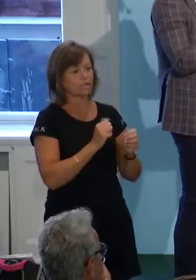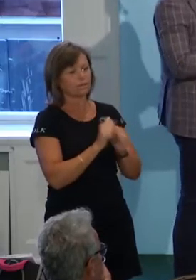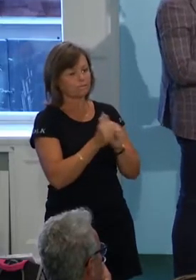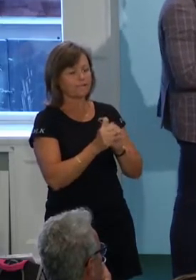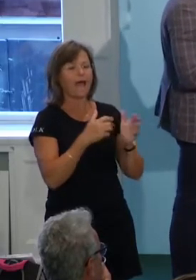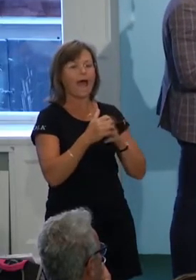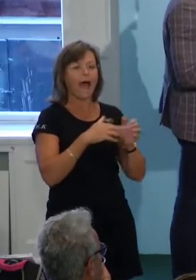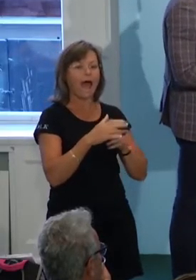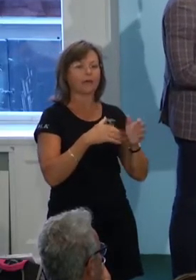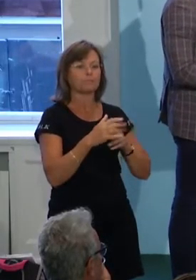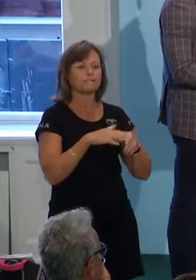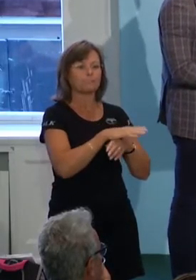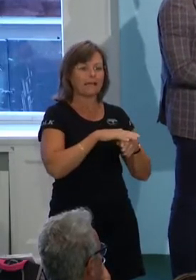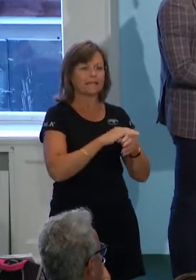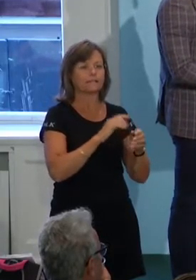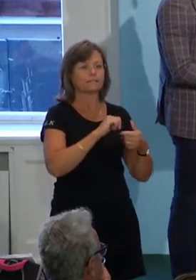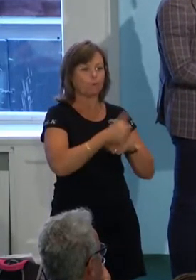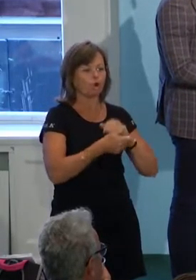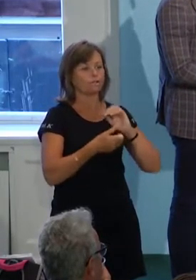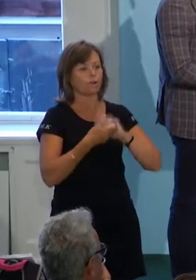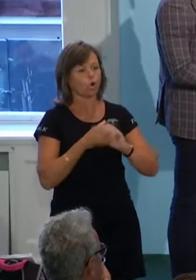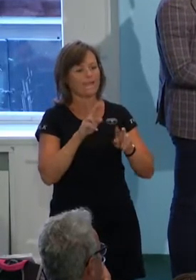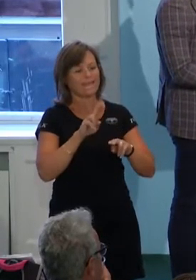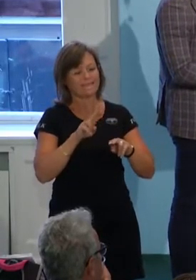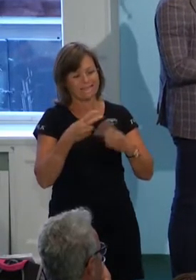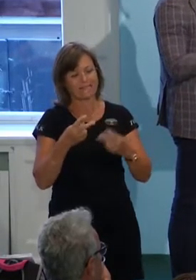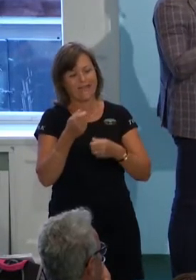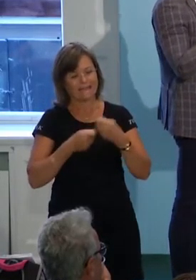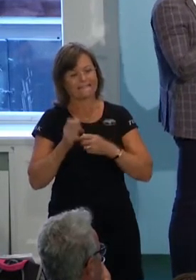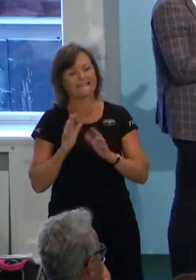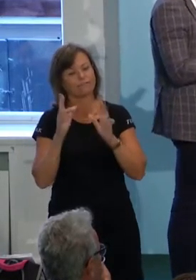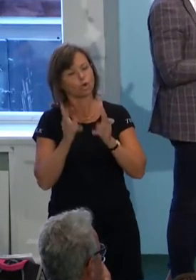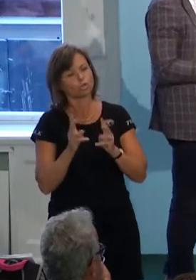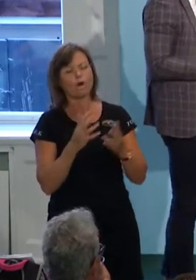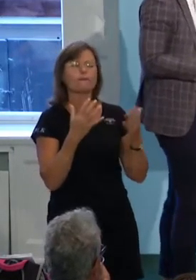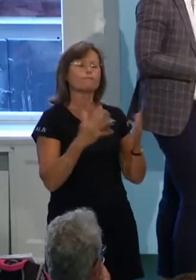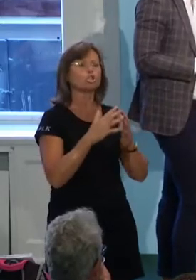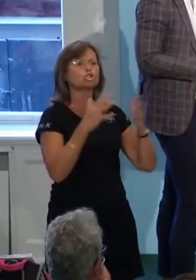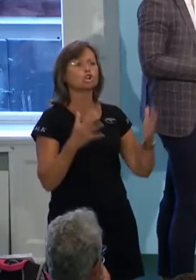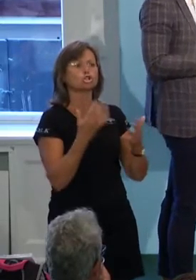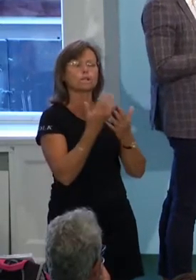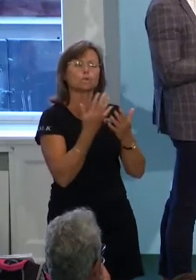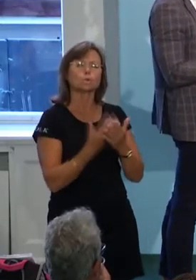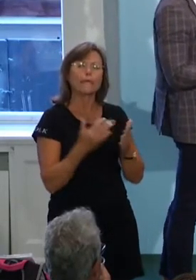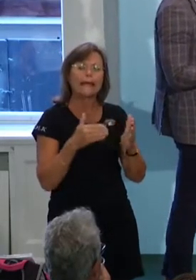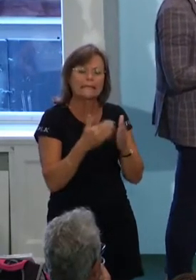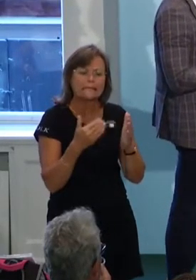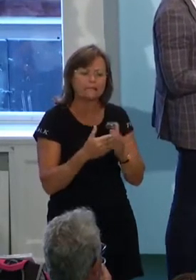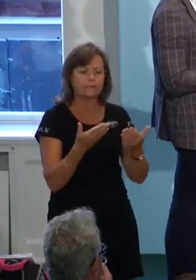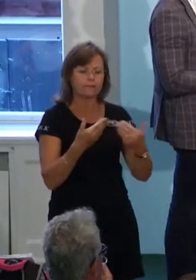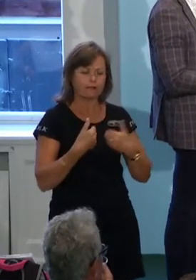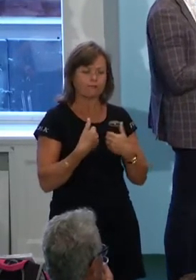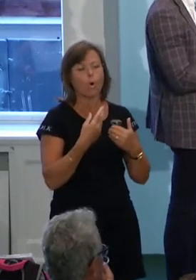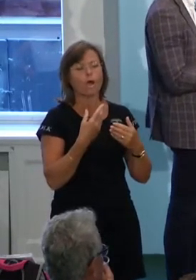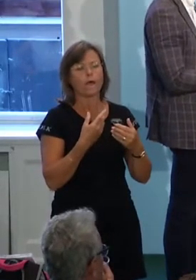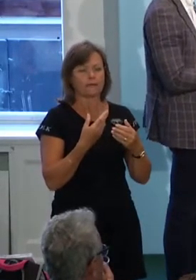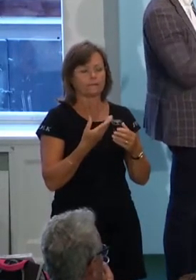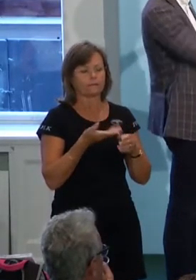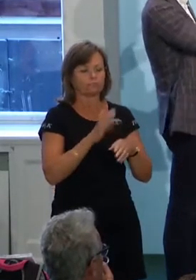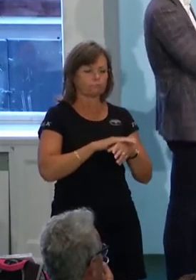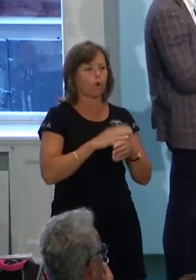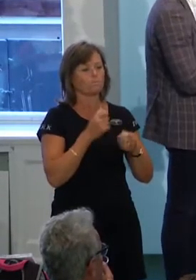och näringslivets syn på det. Så jag tänkte börja med en öppen fråga till det här. Men vad ni ser som det största strukturella hindret för att få en fungerande kompetensförsörjning ur